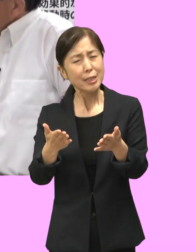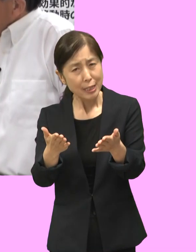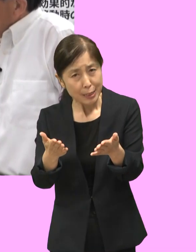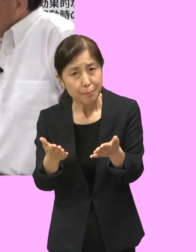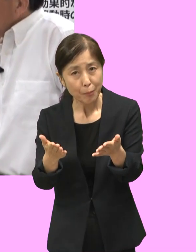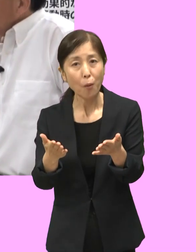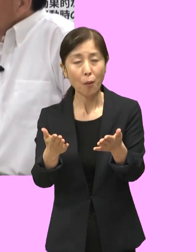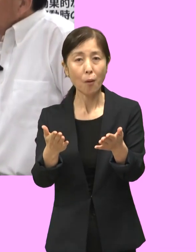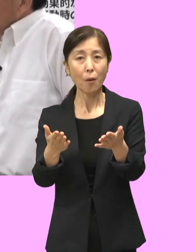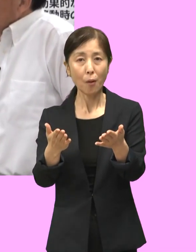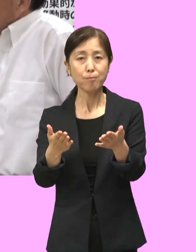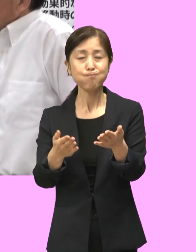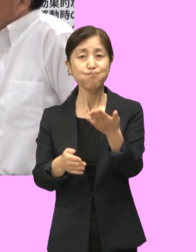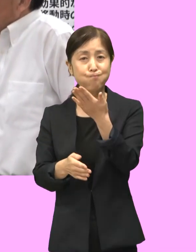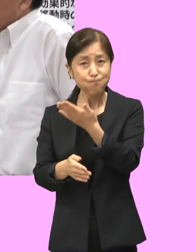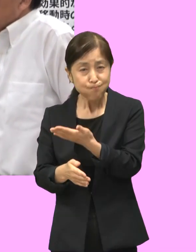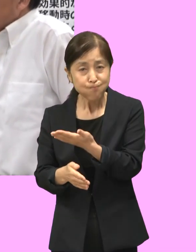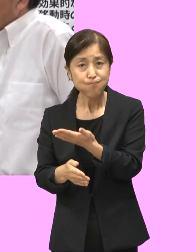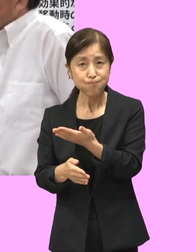にあるような